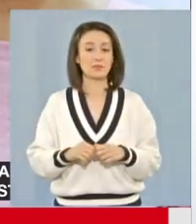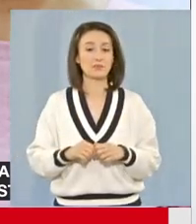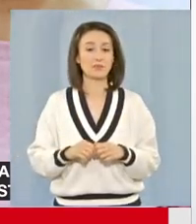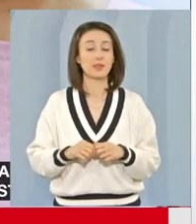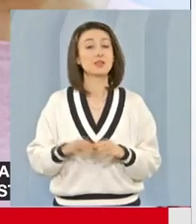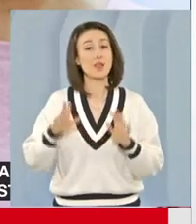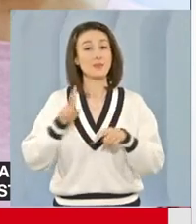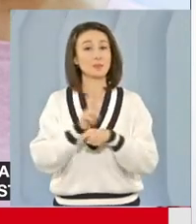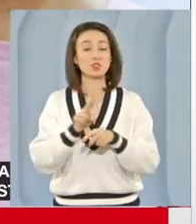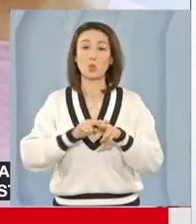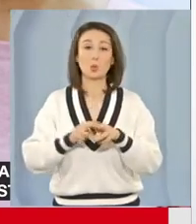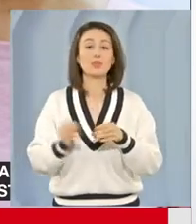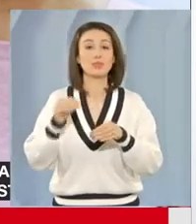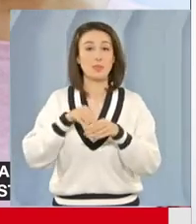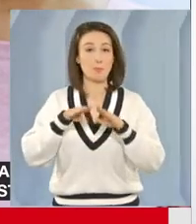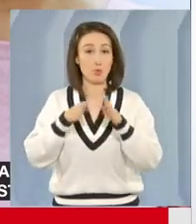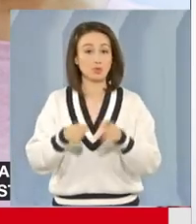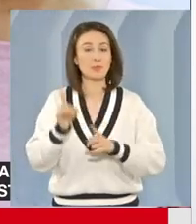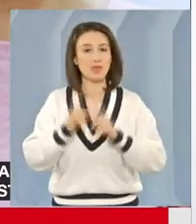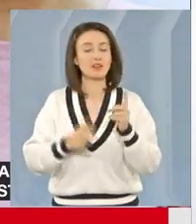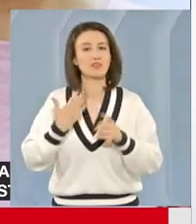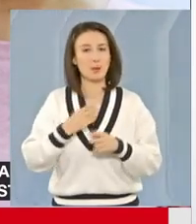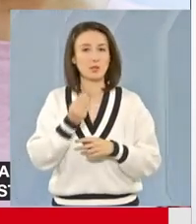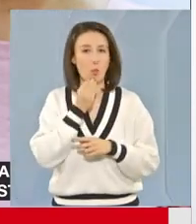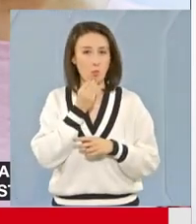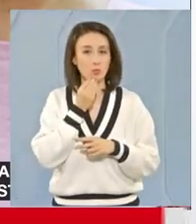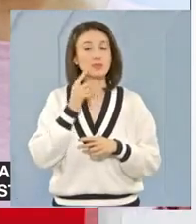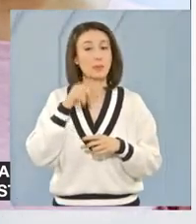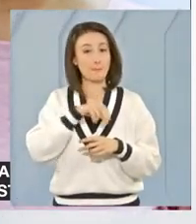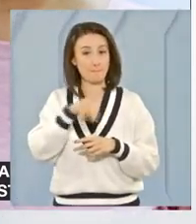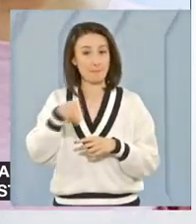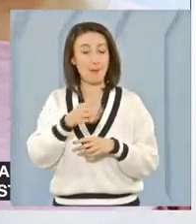să avem grijă cum le depozităm și dacă dorim să le consumăm, să le preparăm termic.